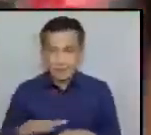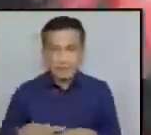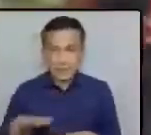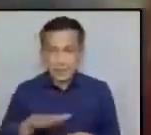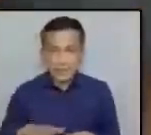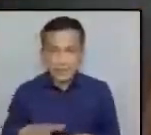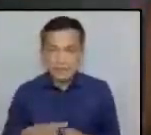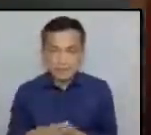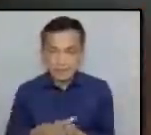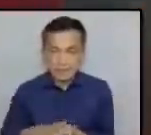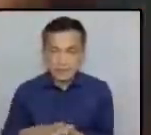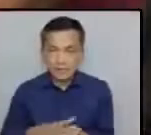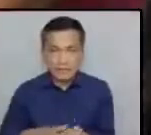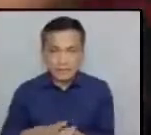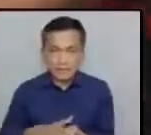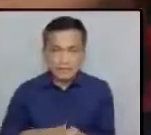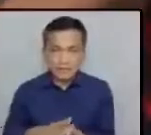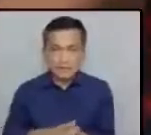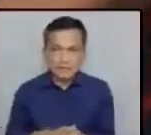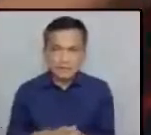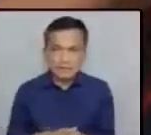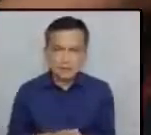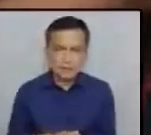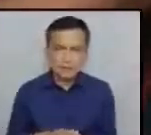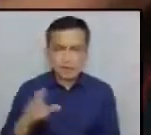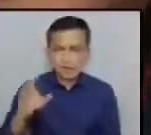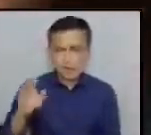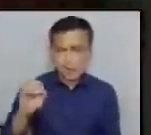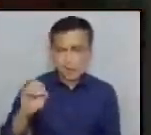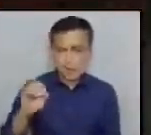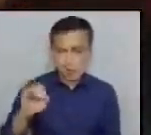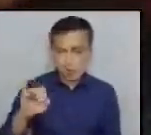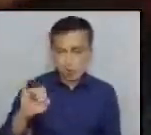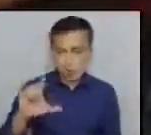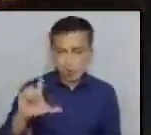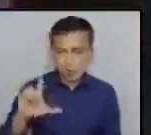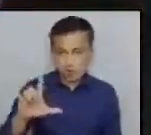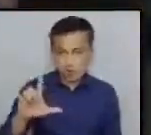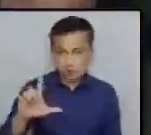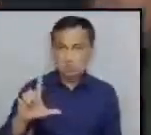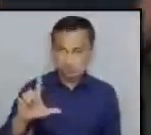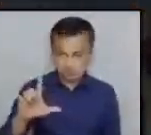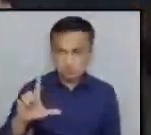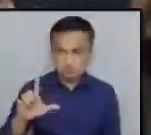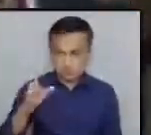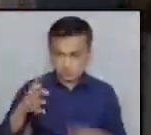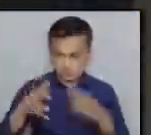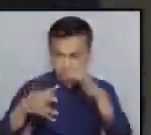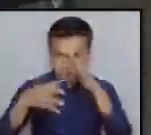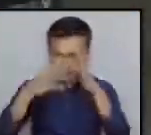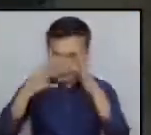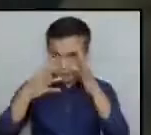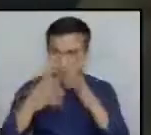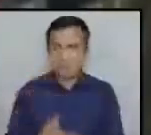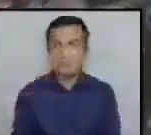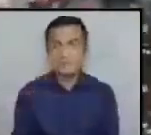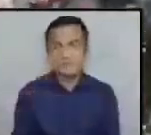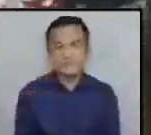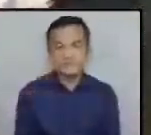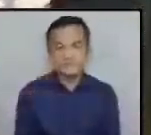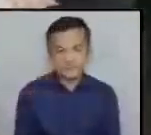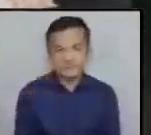tawag dito, madam? Coil. Ayun, napakarami. Coil. Oo. Very creative. Oo, yes. And talagang maraming magtatangkilik dito. Pero bukod